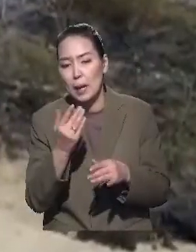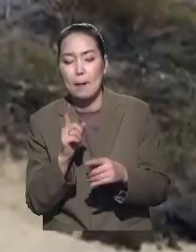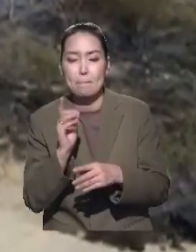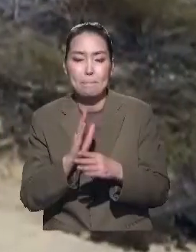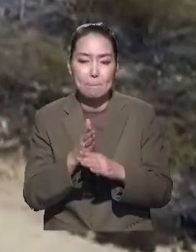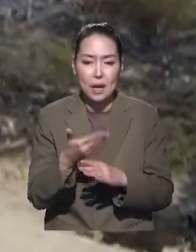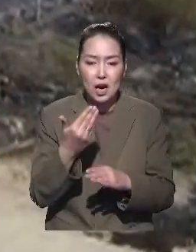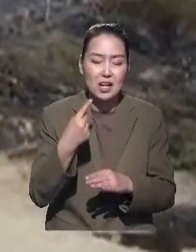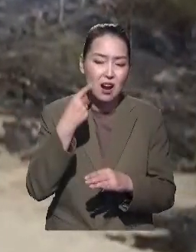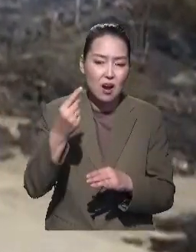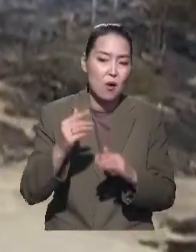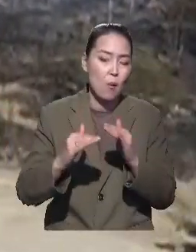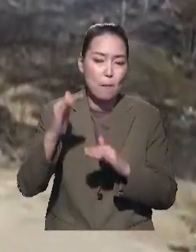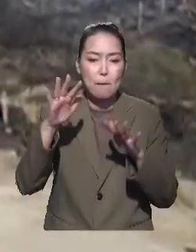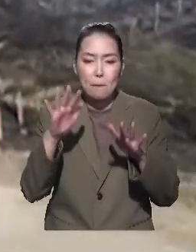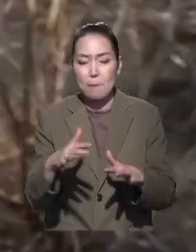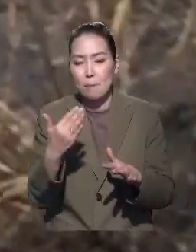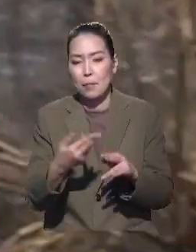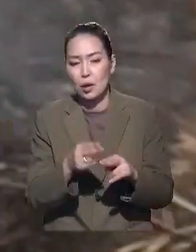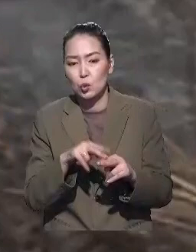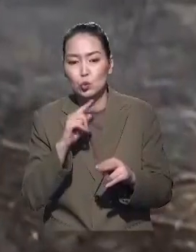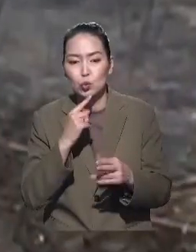бушуют на отдаленных горных хребтах, джунглях и лесах.